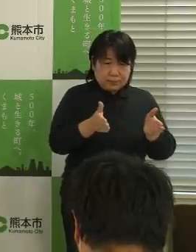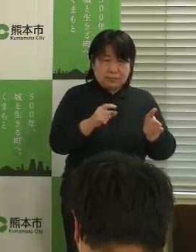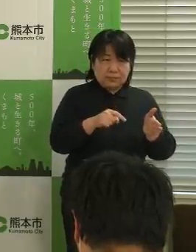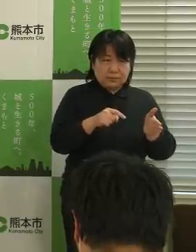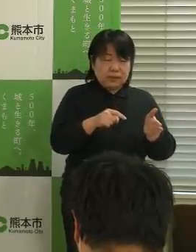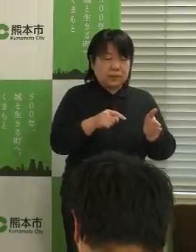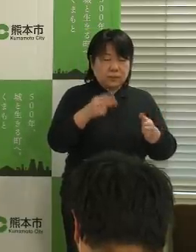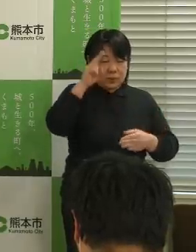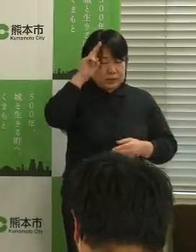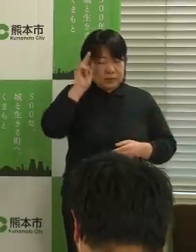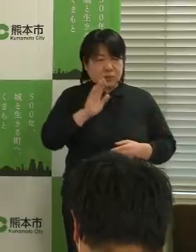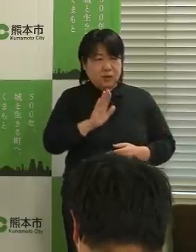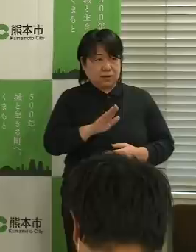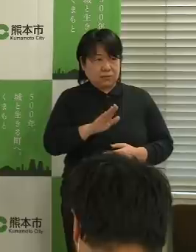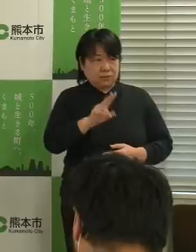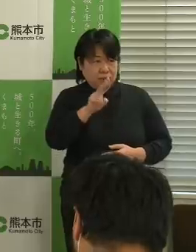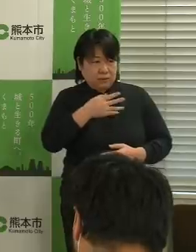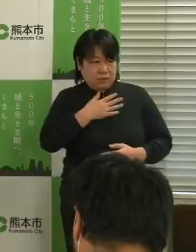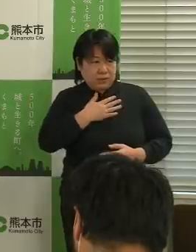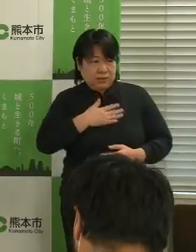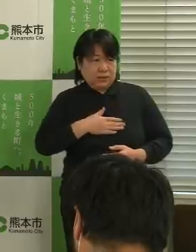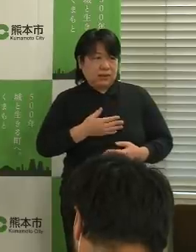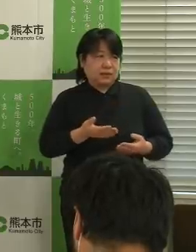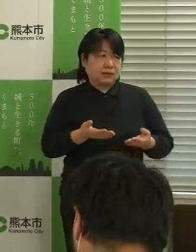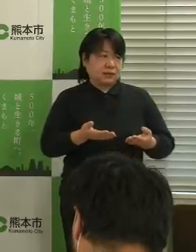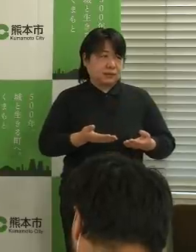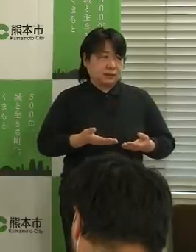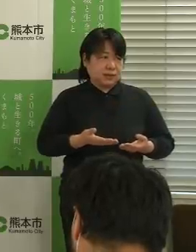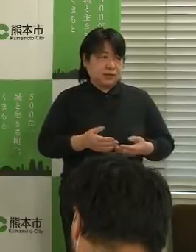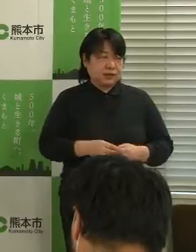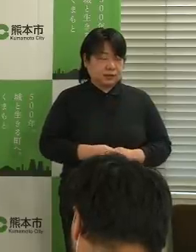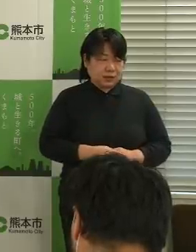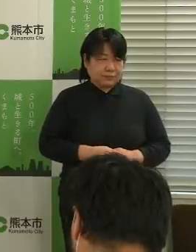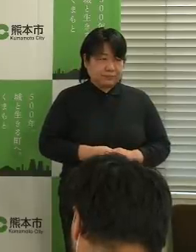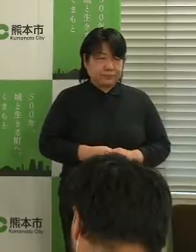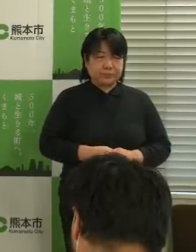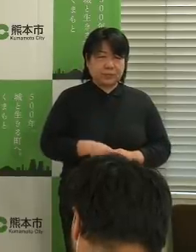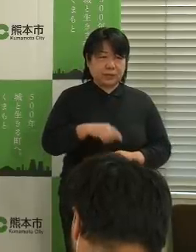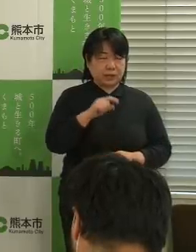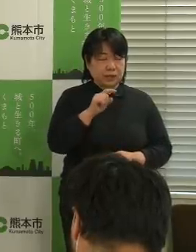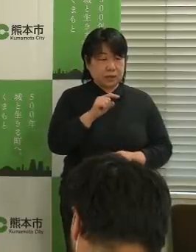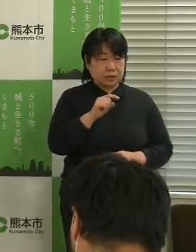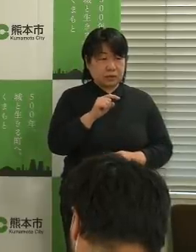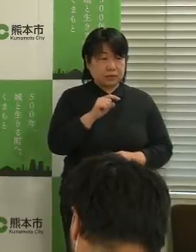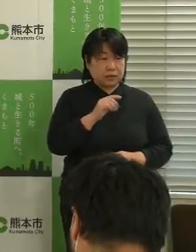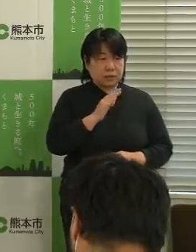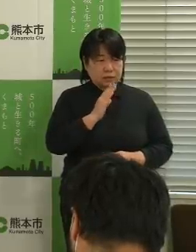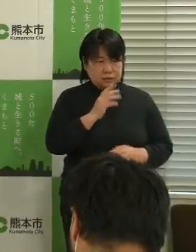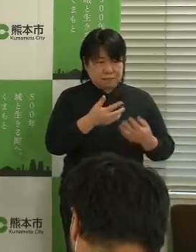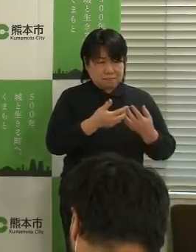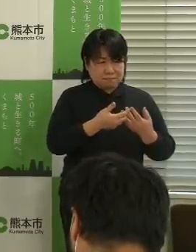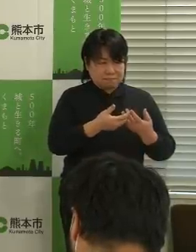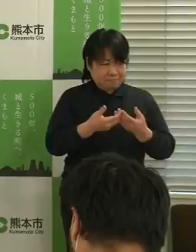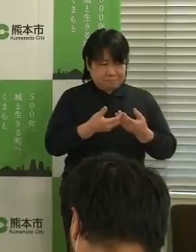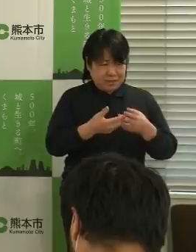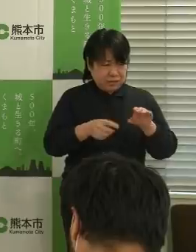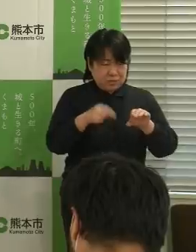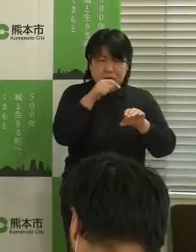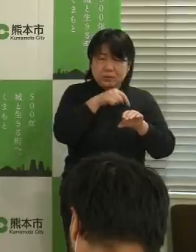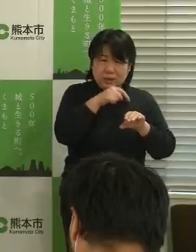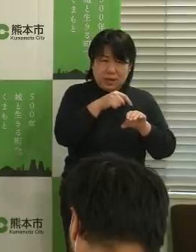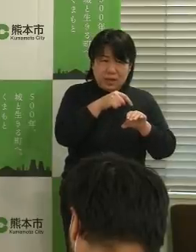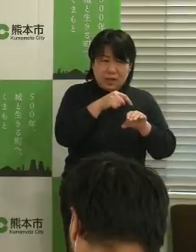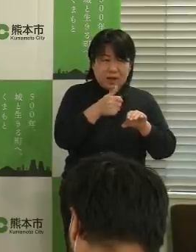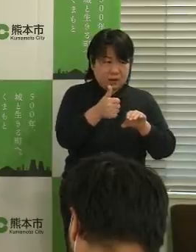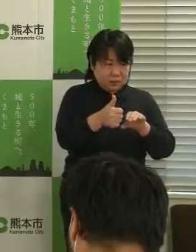ということをですね、皆さんには理解していただきたい。そしてできるだけその、まあ、もう本当に密な空間になりますのでです